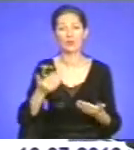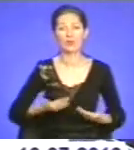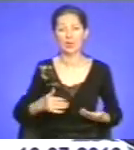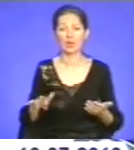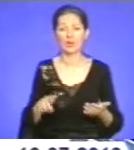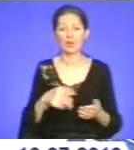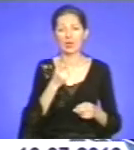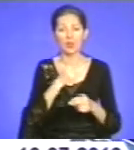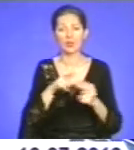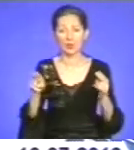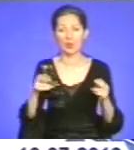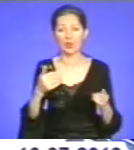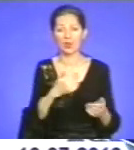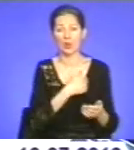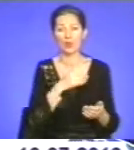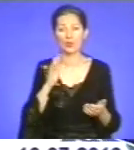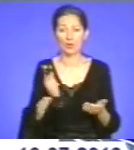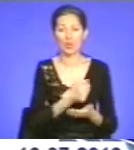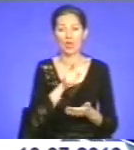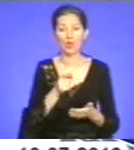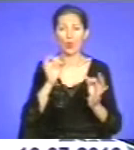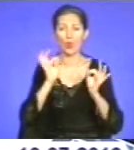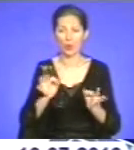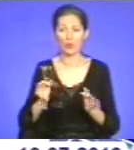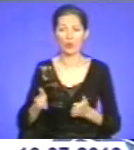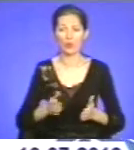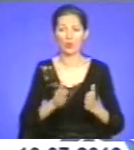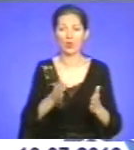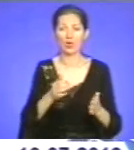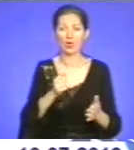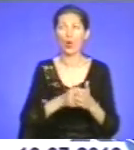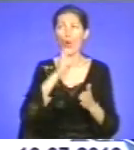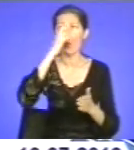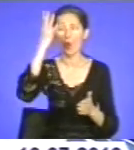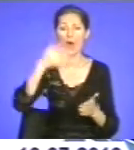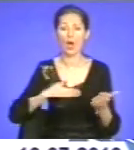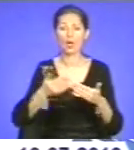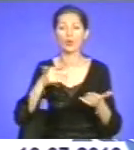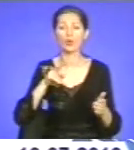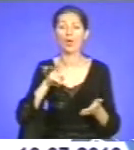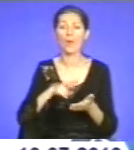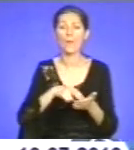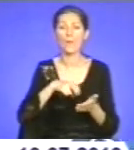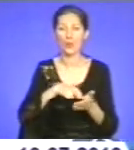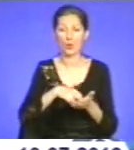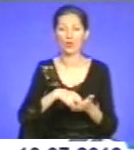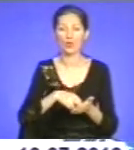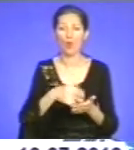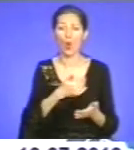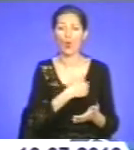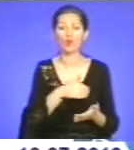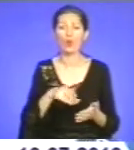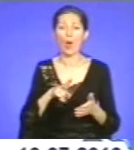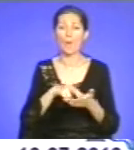потребую бути віднайденою, тобто знайти ту правдиву шлях до Бога. Йду на прощу, тому що хочу прощення від Бога, хочу пробачити